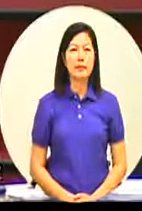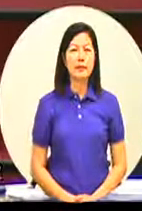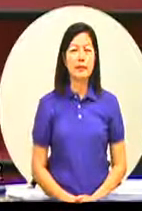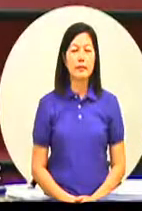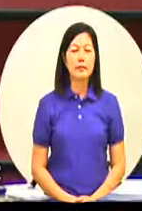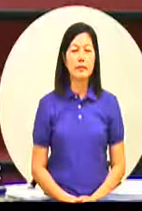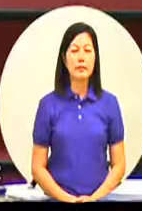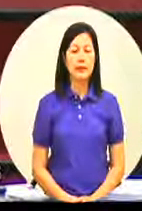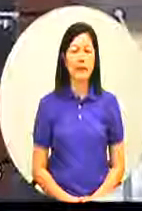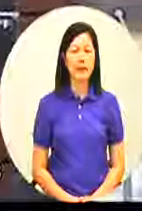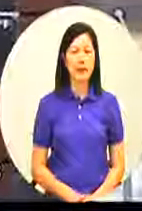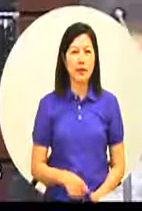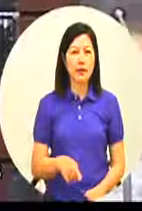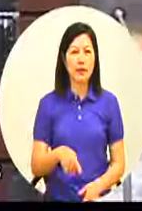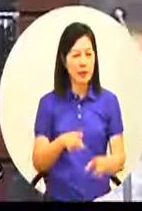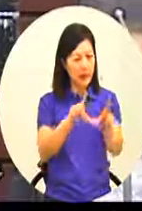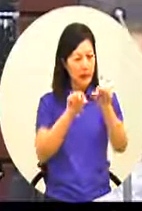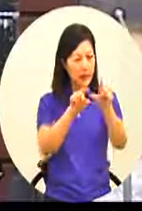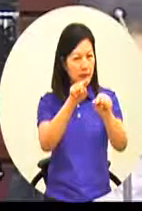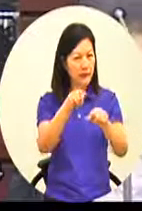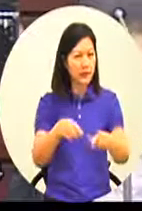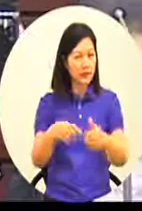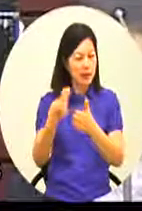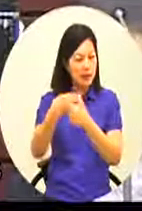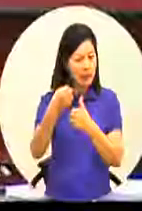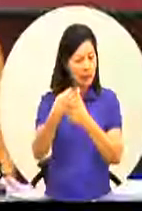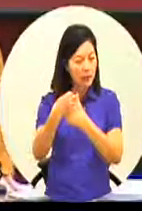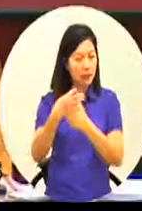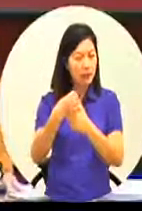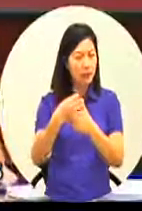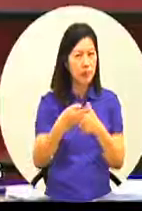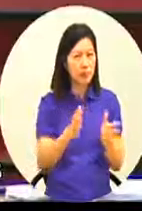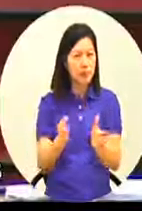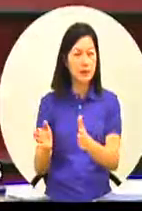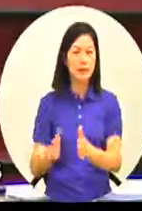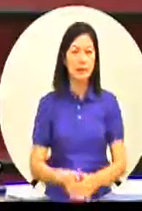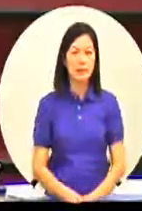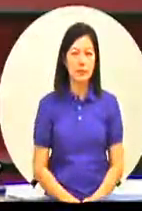我们会遵照郑议员的指示办理了。